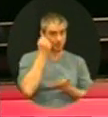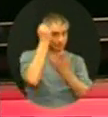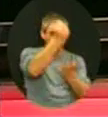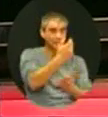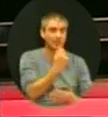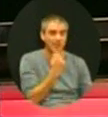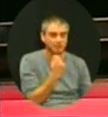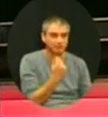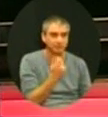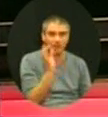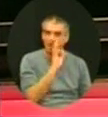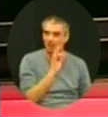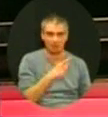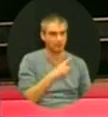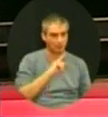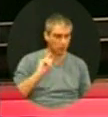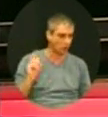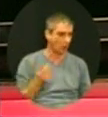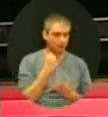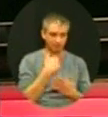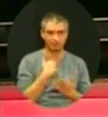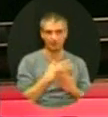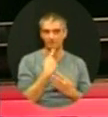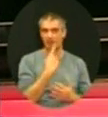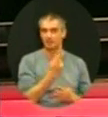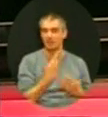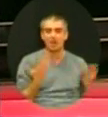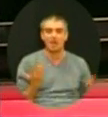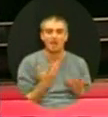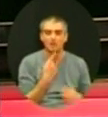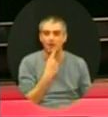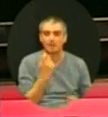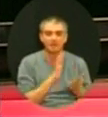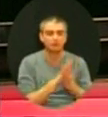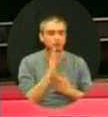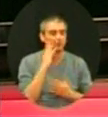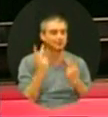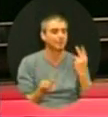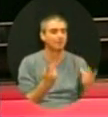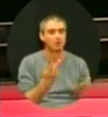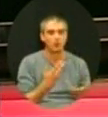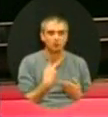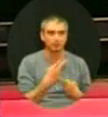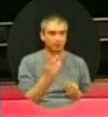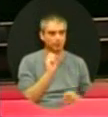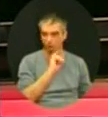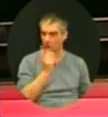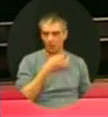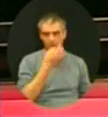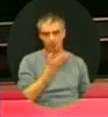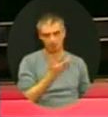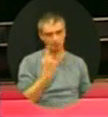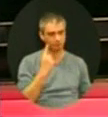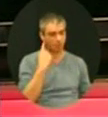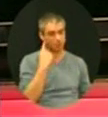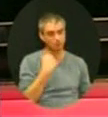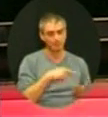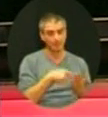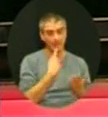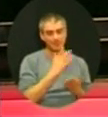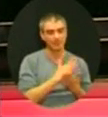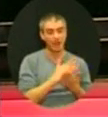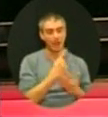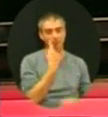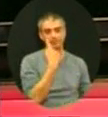ולהקצות כסף, ועדיין, סביב כל התקציב, אני אמרתי, איפה 118 מיטות של סורוקה? בכל הנאומים שלי סביב התקציב, אפשר לשמוע את זה, כי אמרתי, זאת